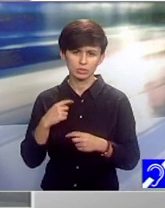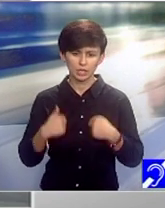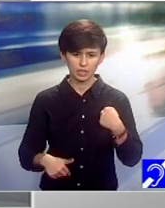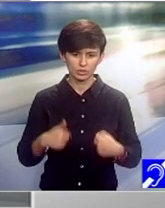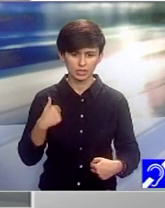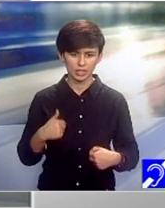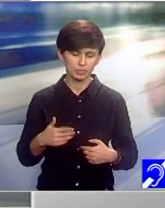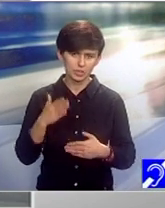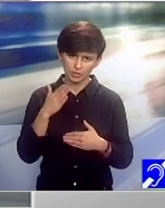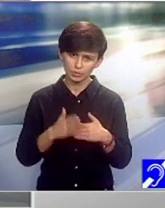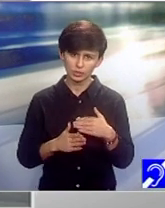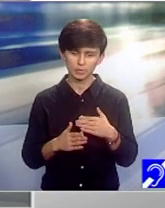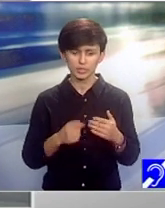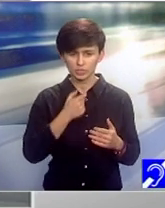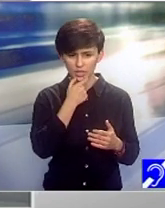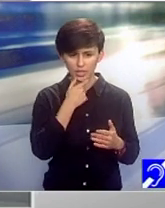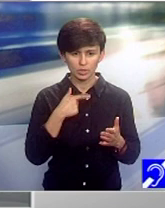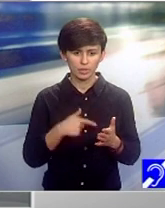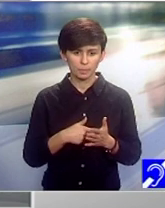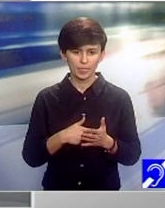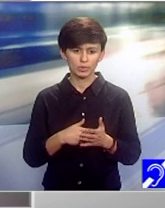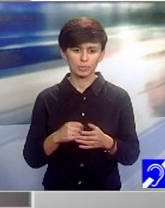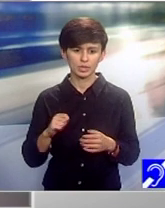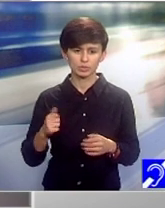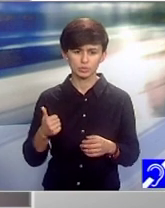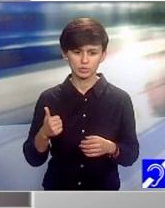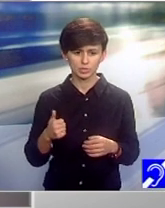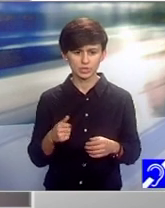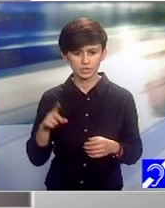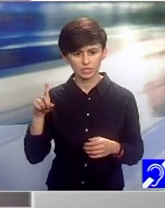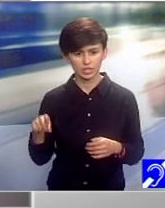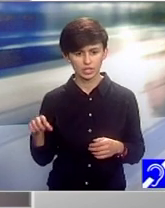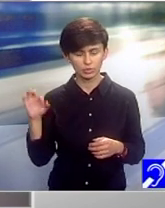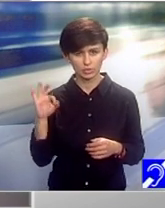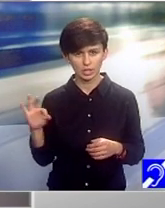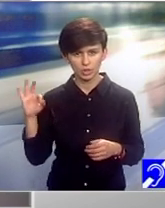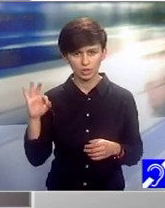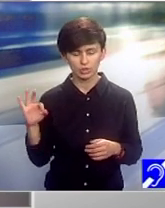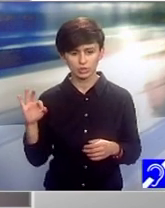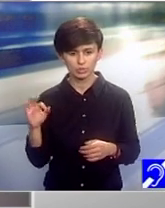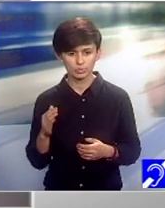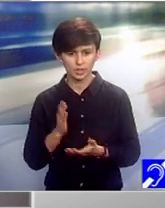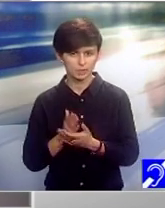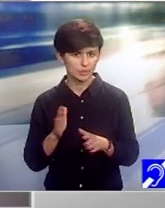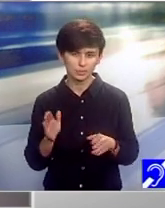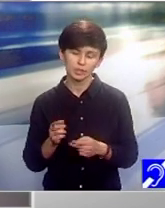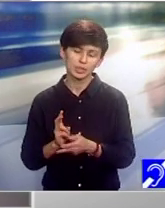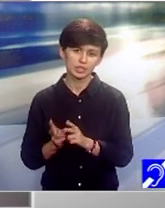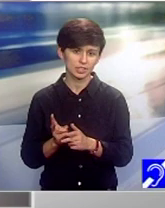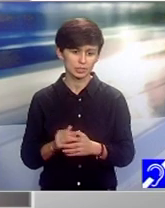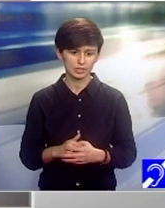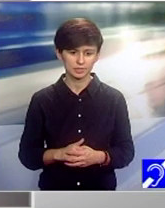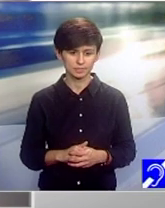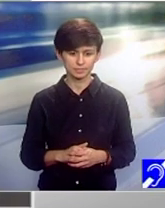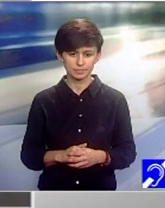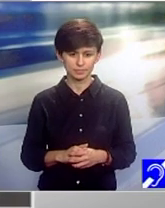și oficial în 2011, în octombrie, cred, am terminat tratamentul.